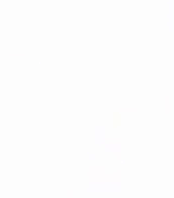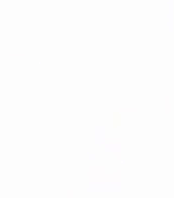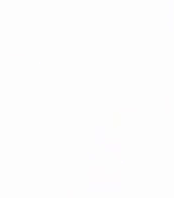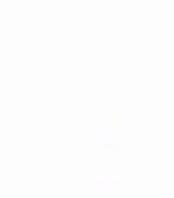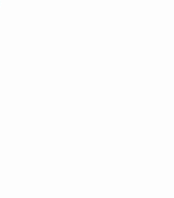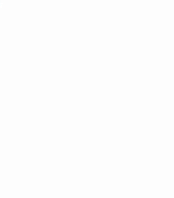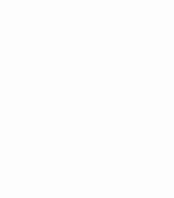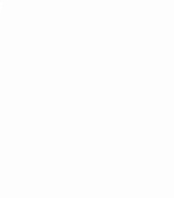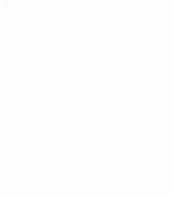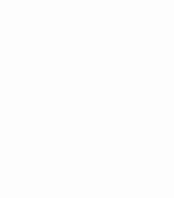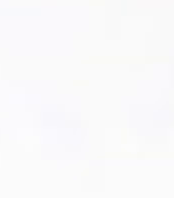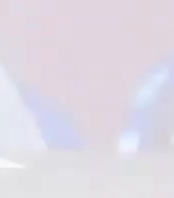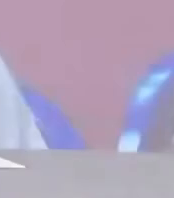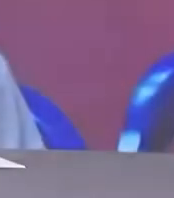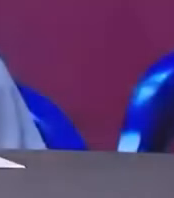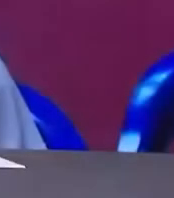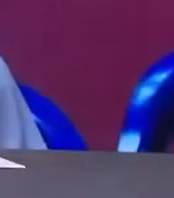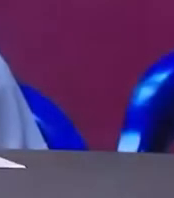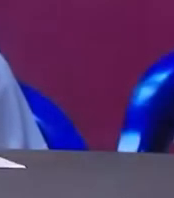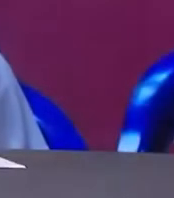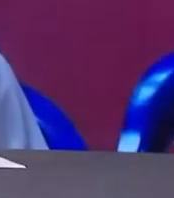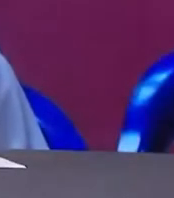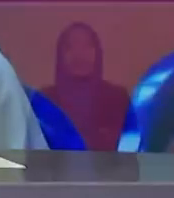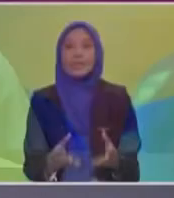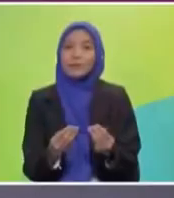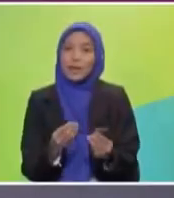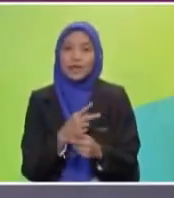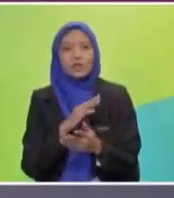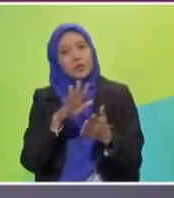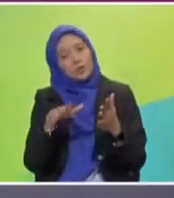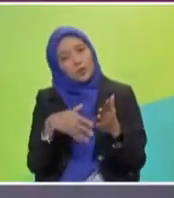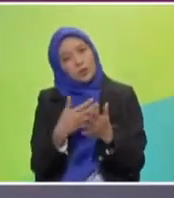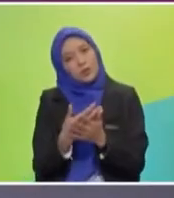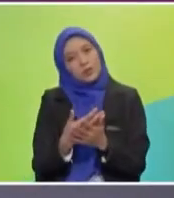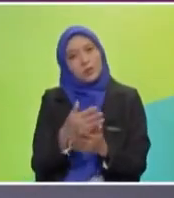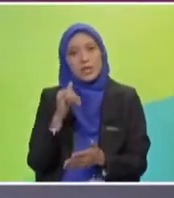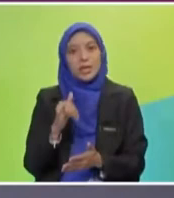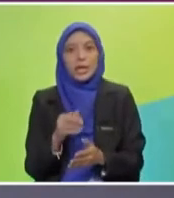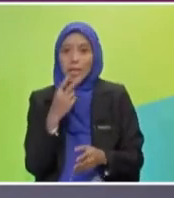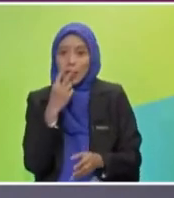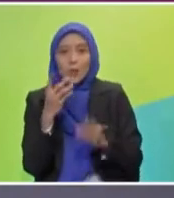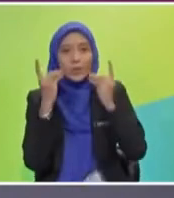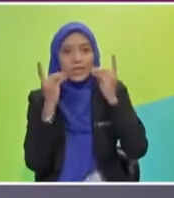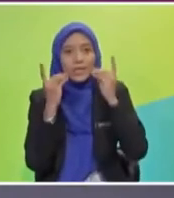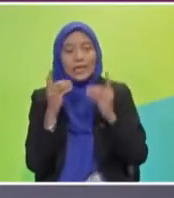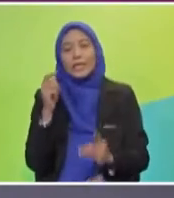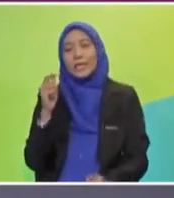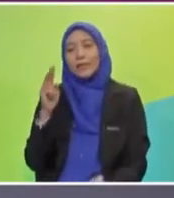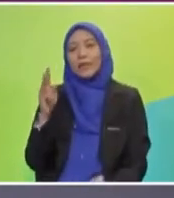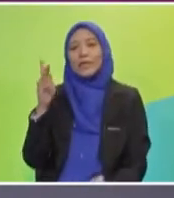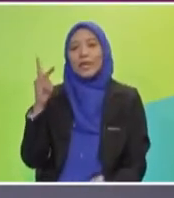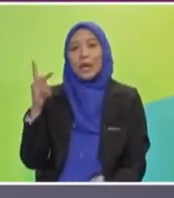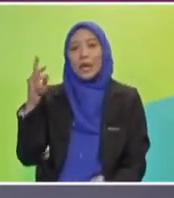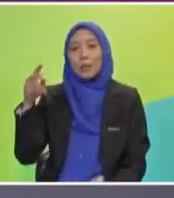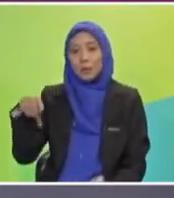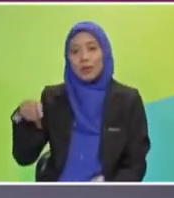Cik TV KPM. Terima kasih kepada semua yang masih menonton slot tahap 1 di Didik TV KPM.